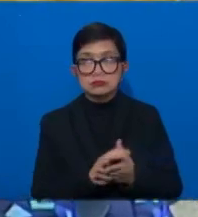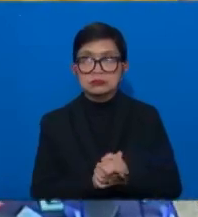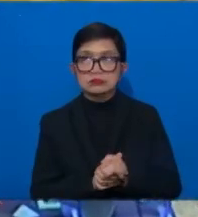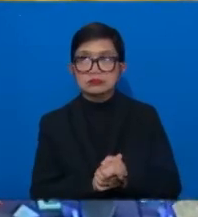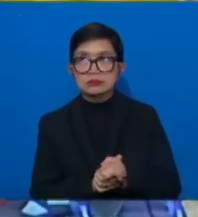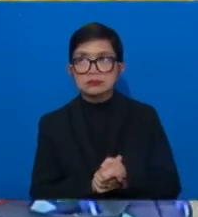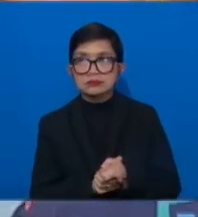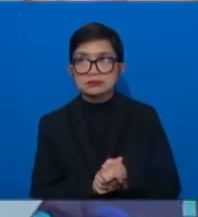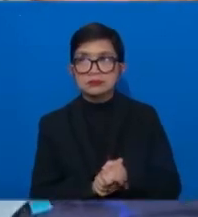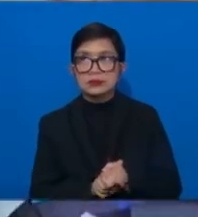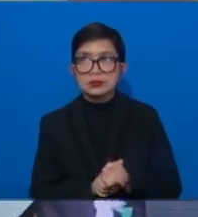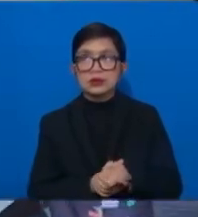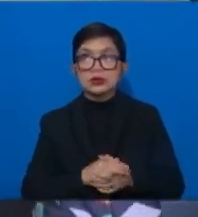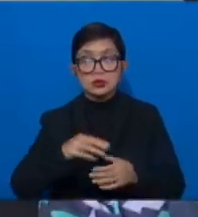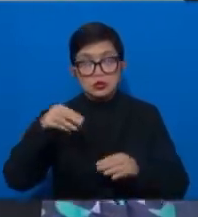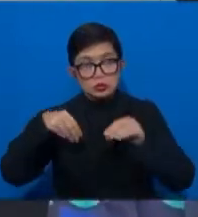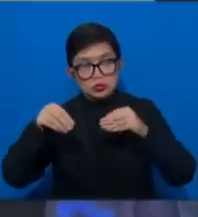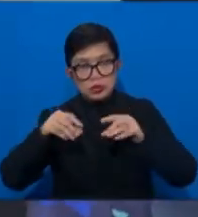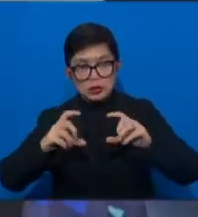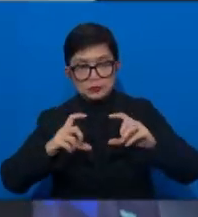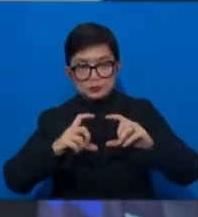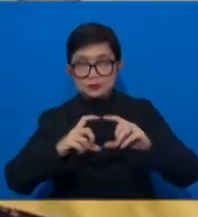di satu lokasi, para penjual amplop lebaran ini juga